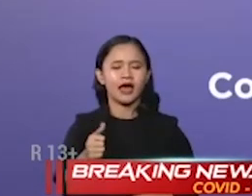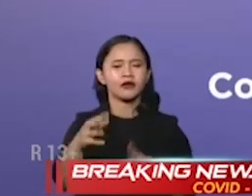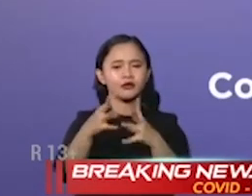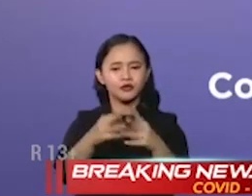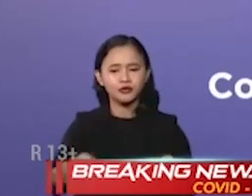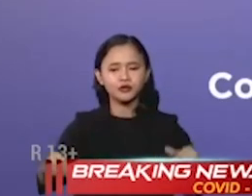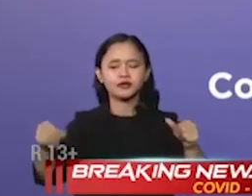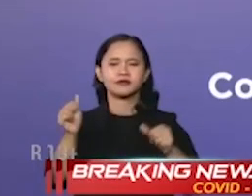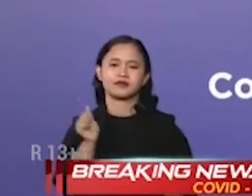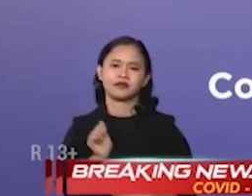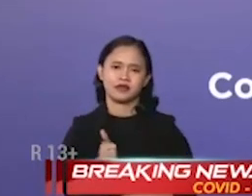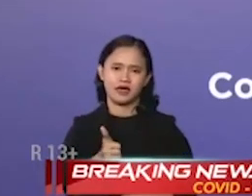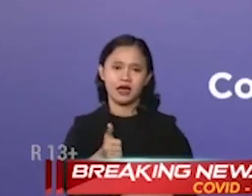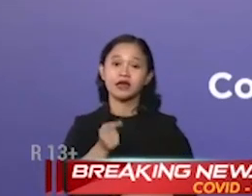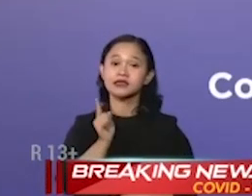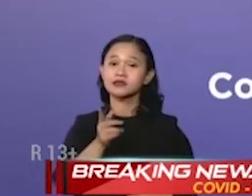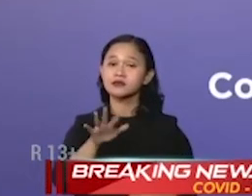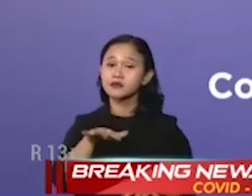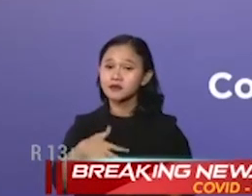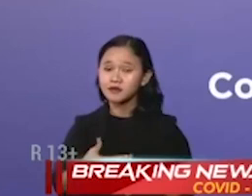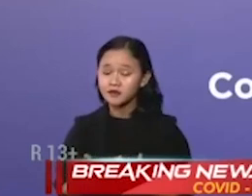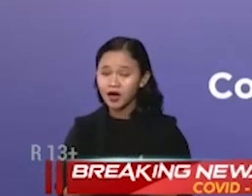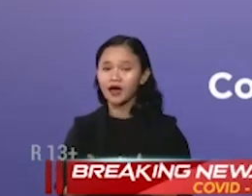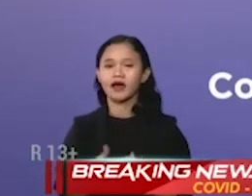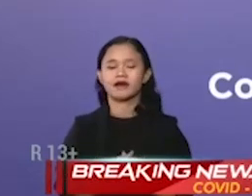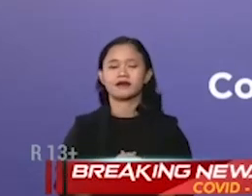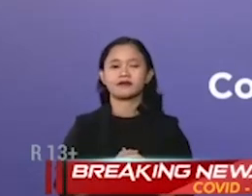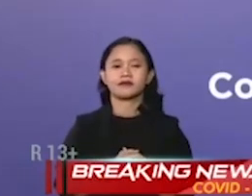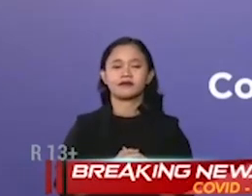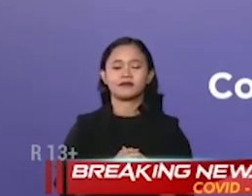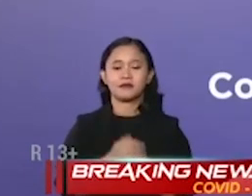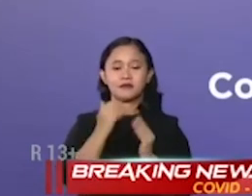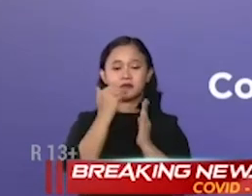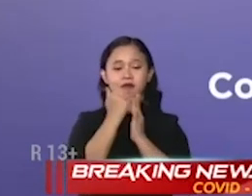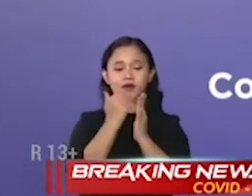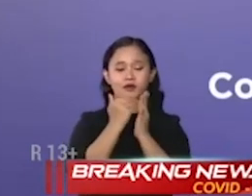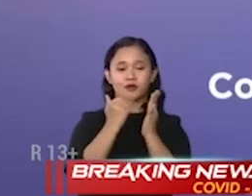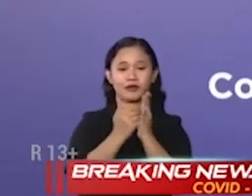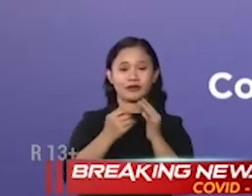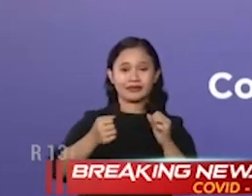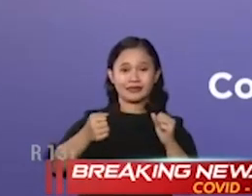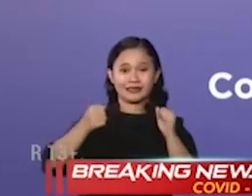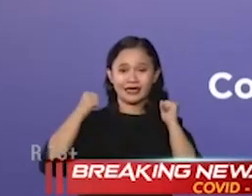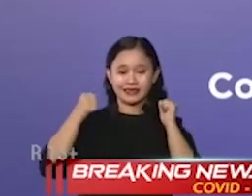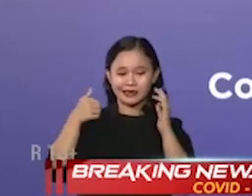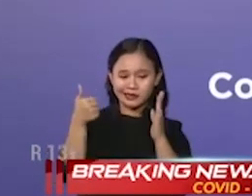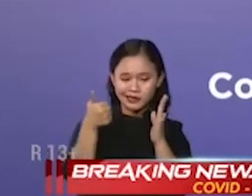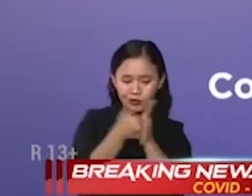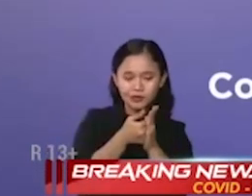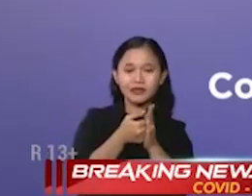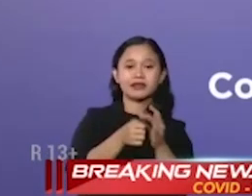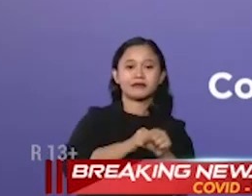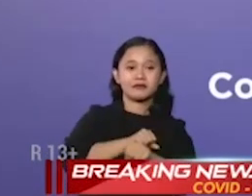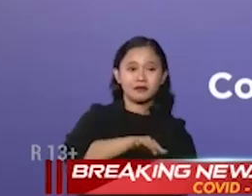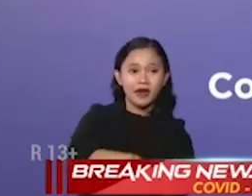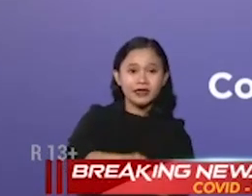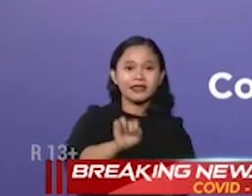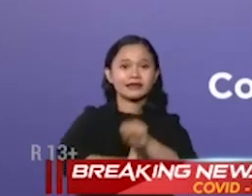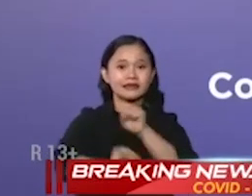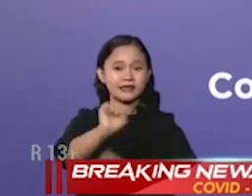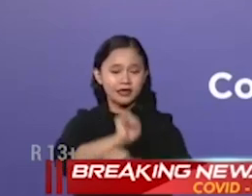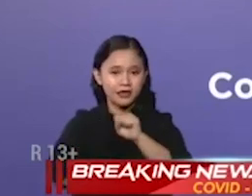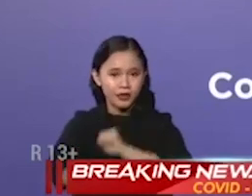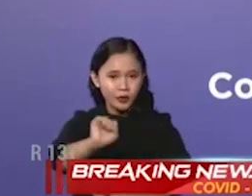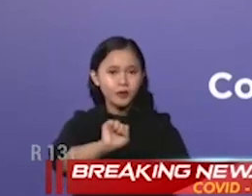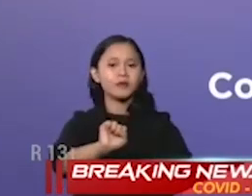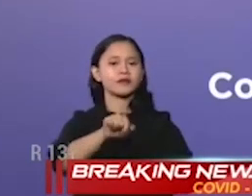ini Hai karena dengan kita bisa mengimplementasikan secara disiplin protokol kesehatan ini